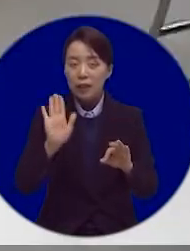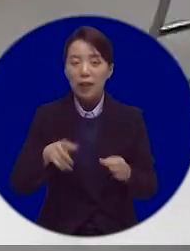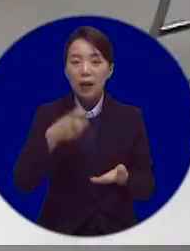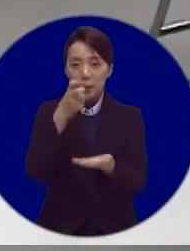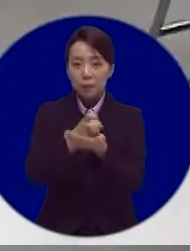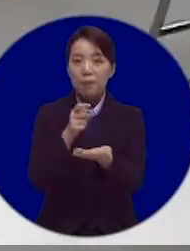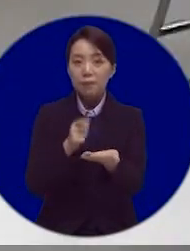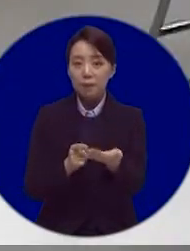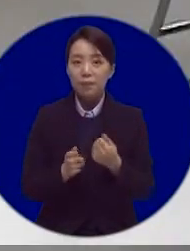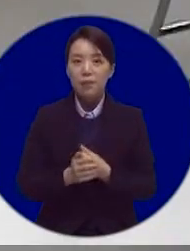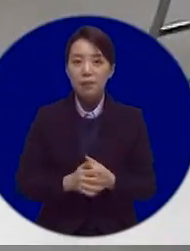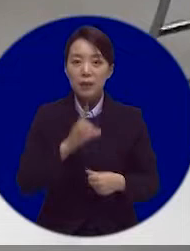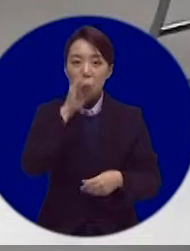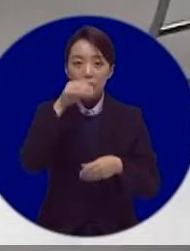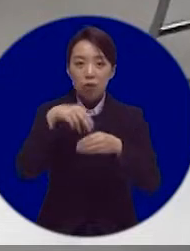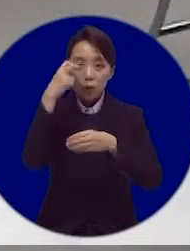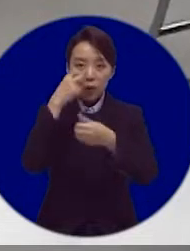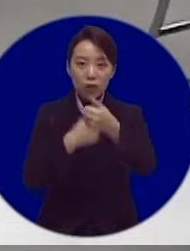있는데요.